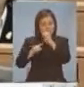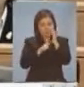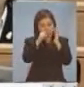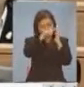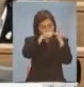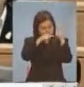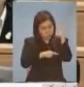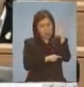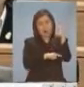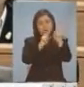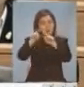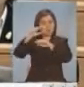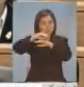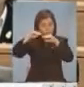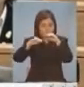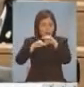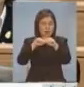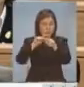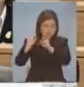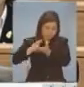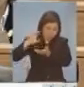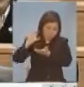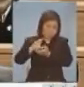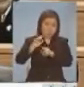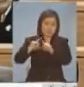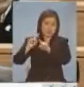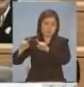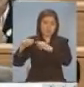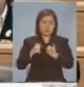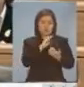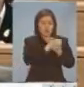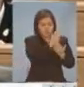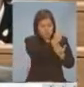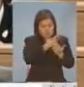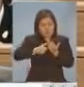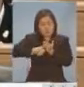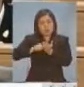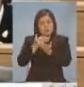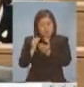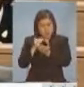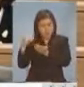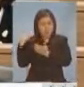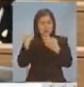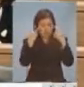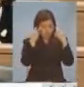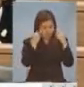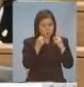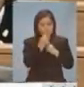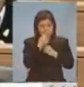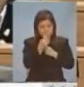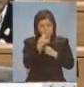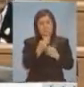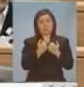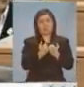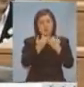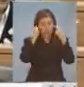ำโครงการที่คุ้มค่าต่อเม็ดเงินและการเป็นภาระหนี้สินของพี่น้องประชาชนนั้นท่านนายกรัฐมนตรีน่าเสียใจมากค่ะว่าท่านนายกรัฐมนตรี